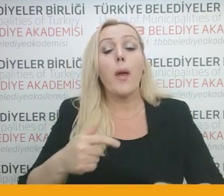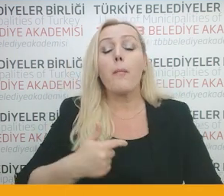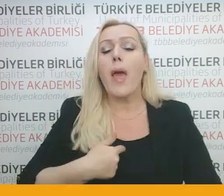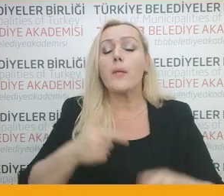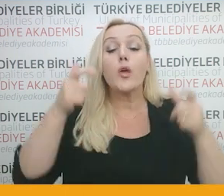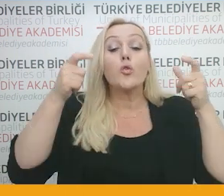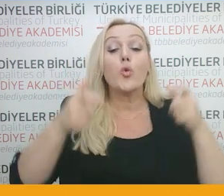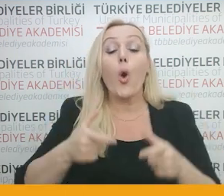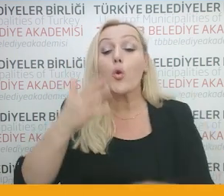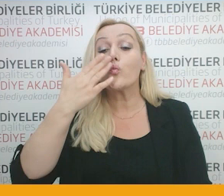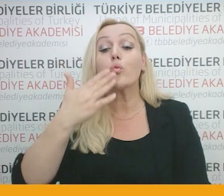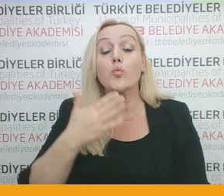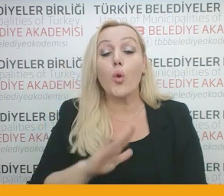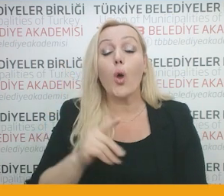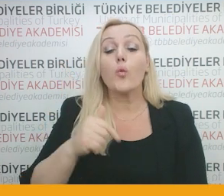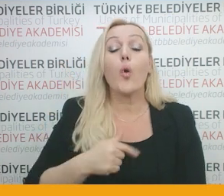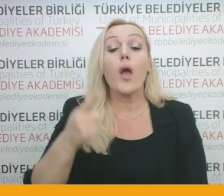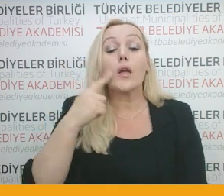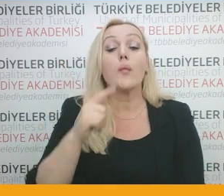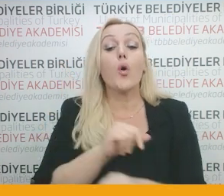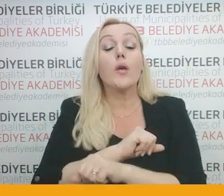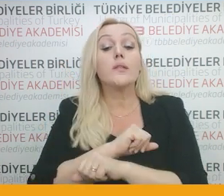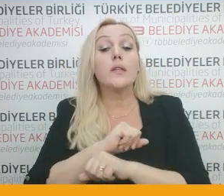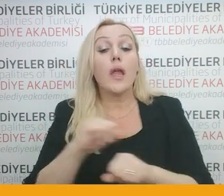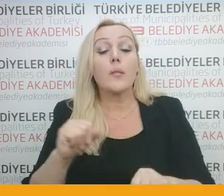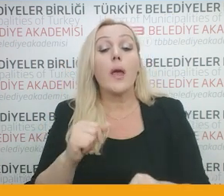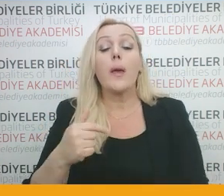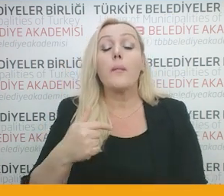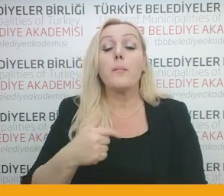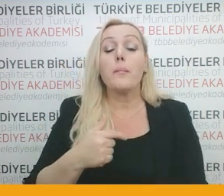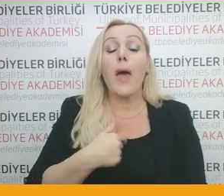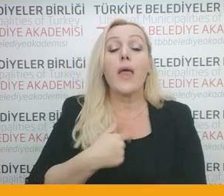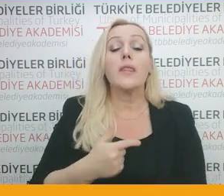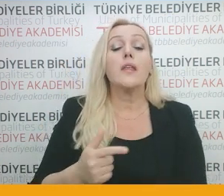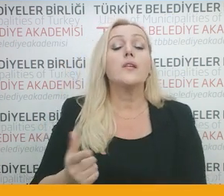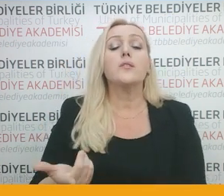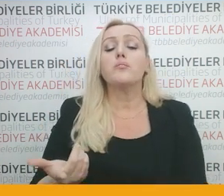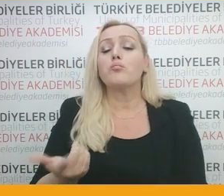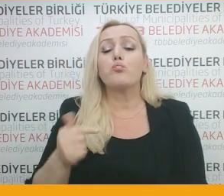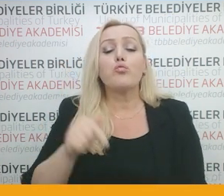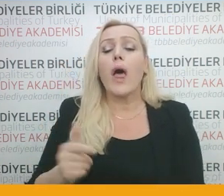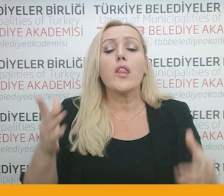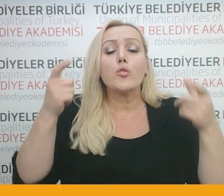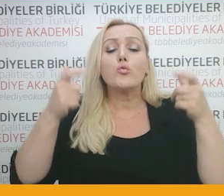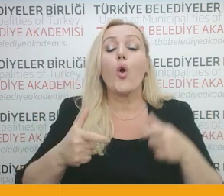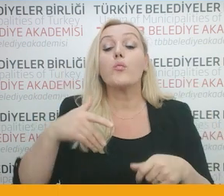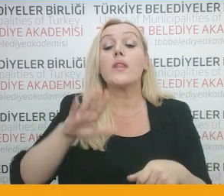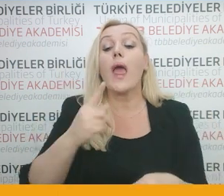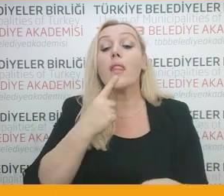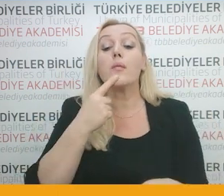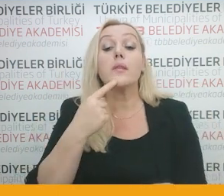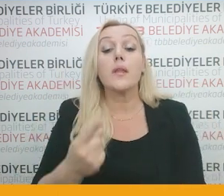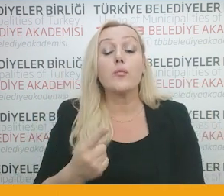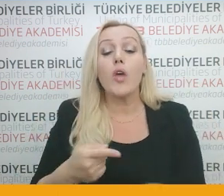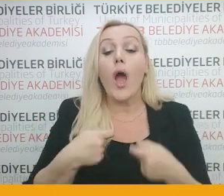yok. Bu kamu zararının benim üzerimden kaldırılması şeklinde bir savunma yapmış.